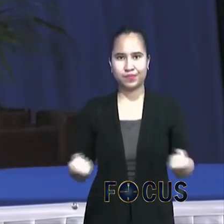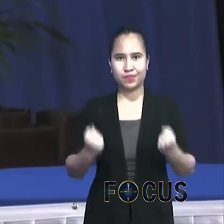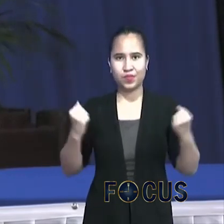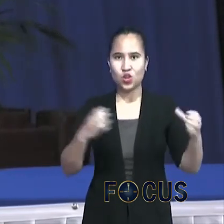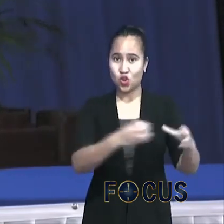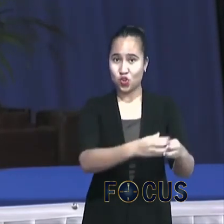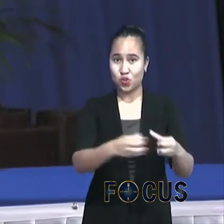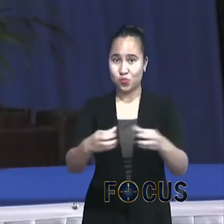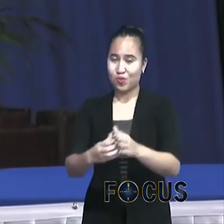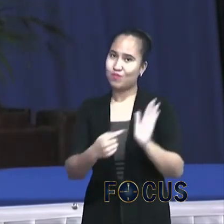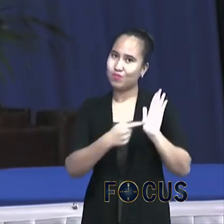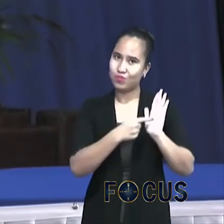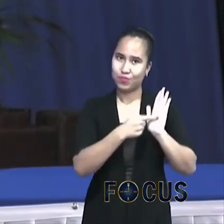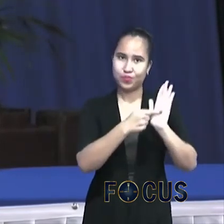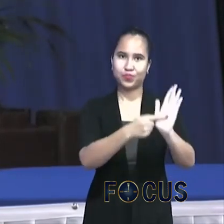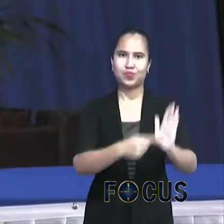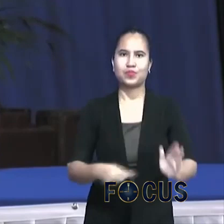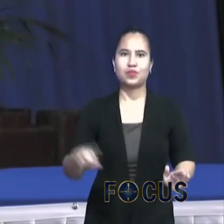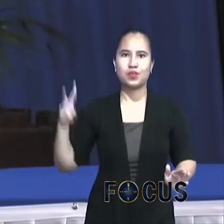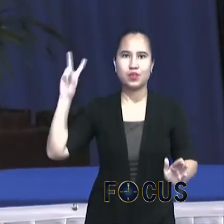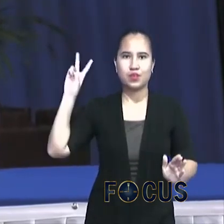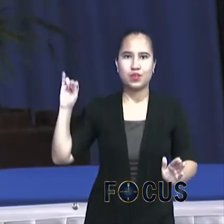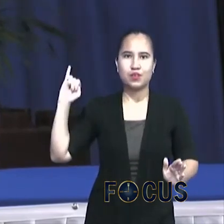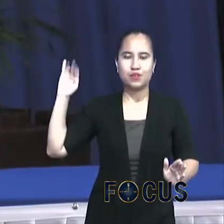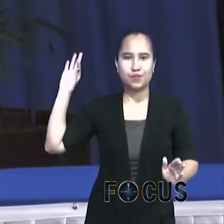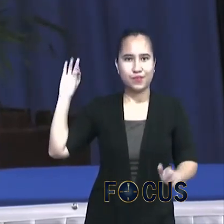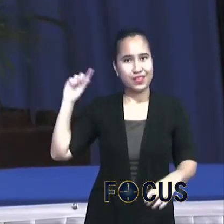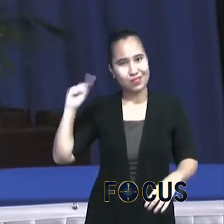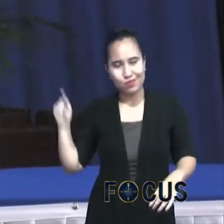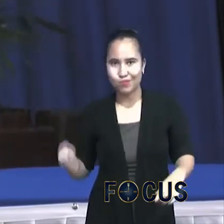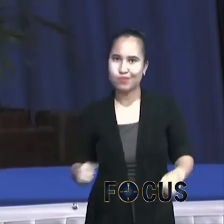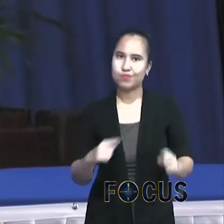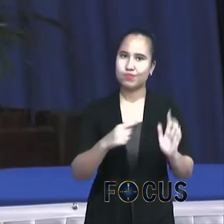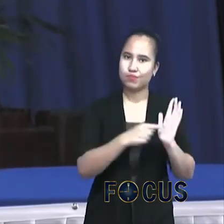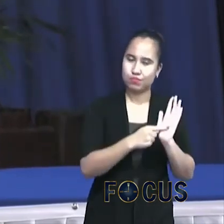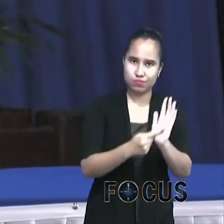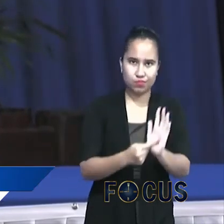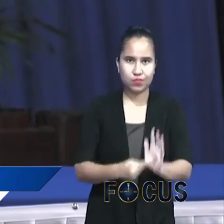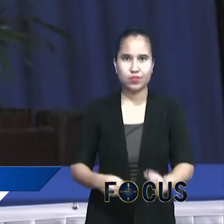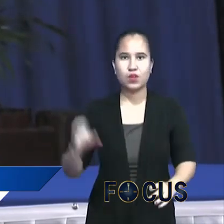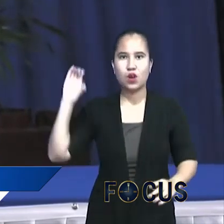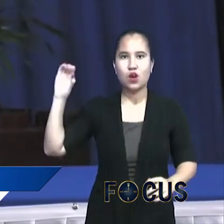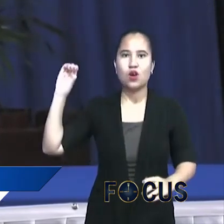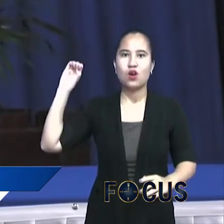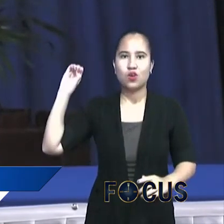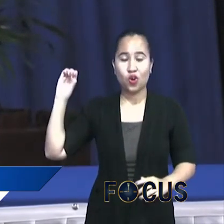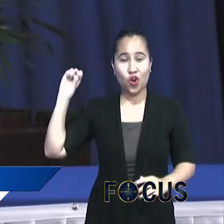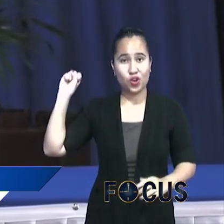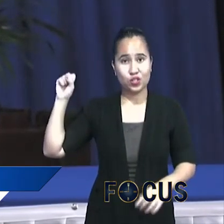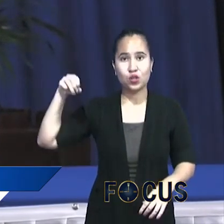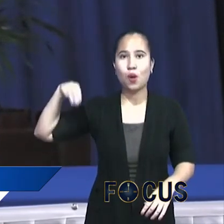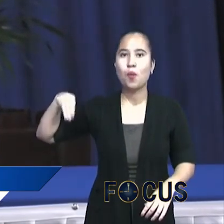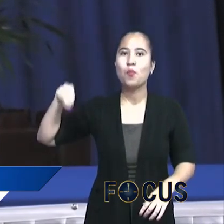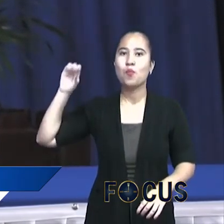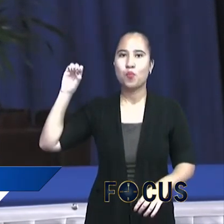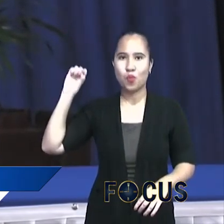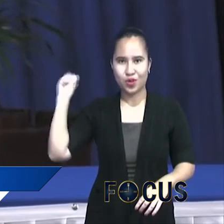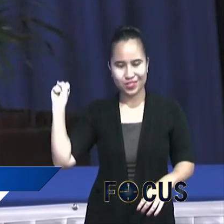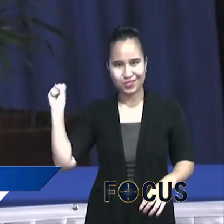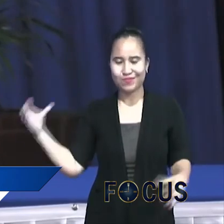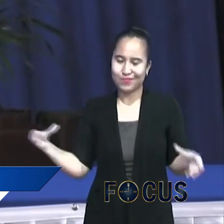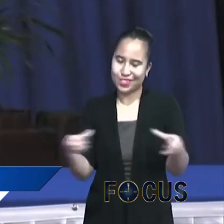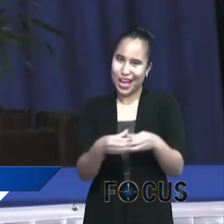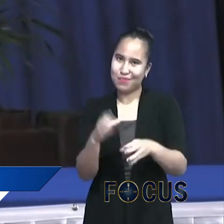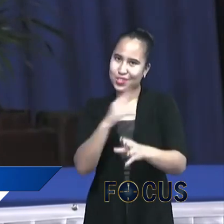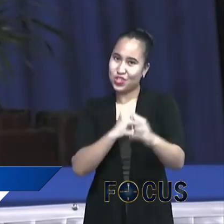Groepen zoals FITS, COSMOS, een aantal grote groepen hebben we gecontact en we zijn in discussie met ze